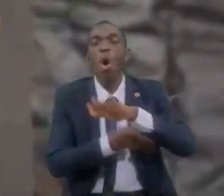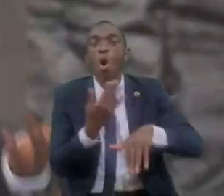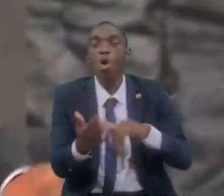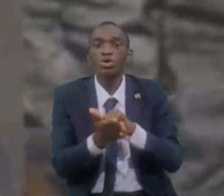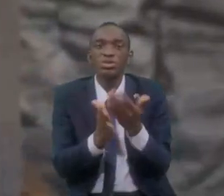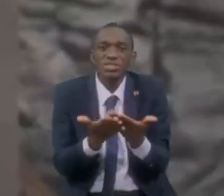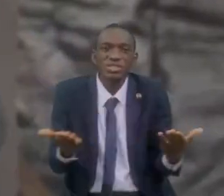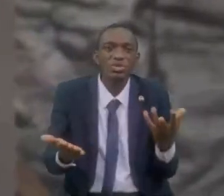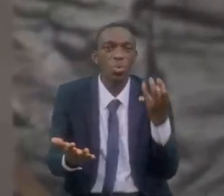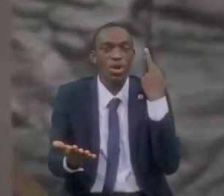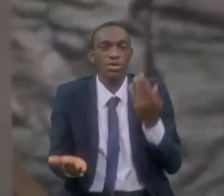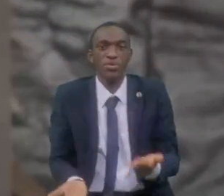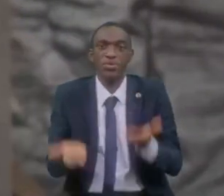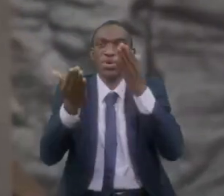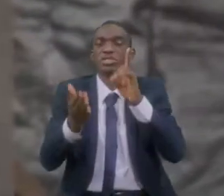étaient suscitées.